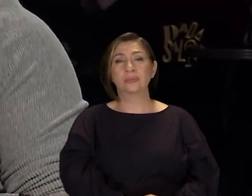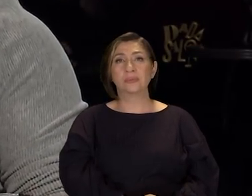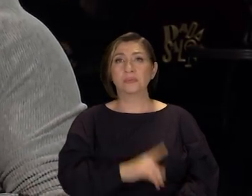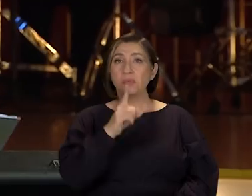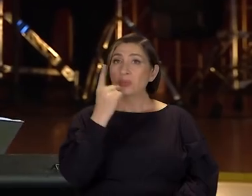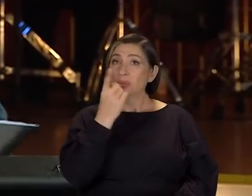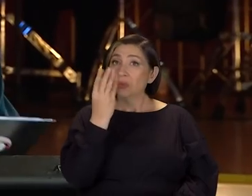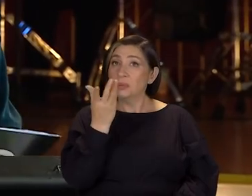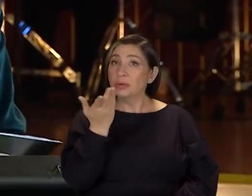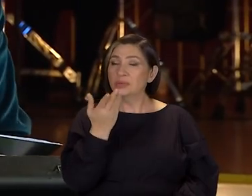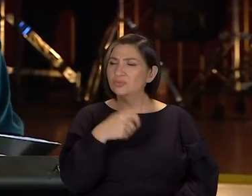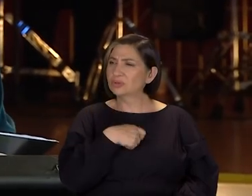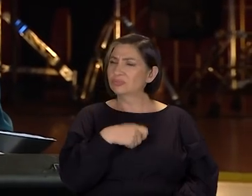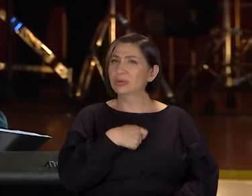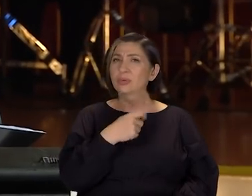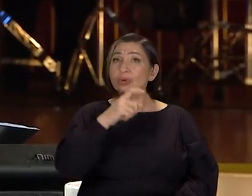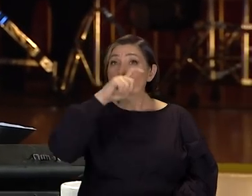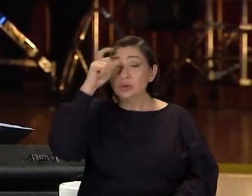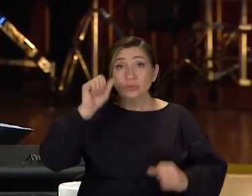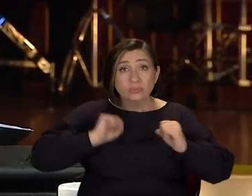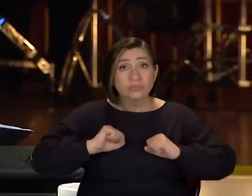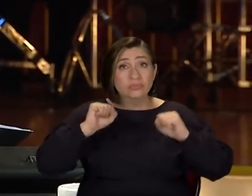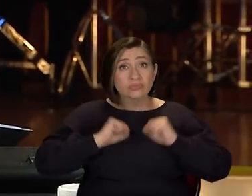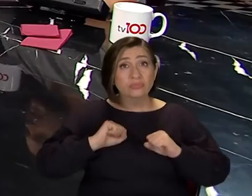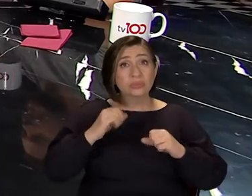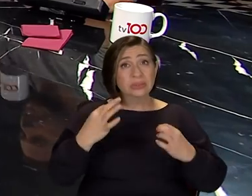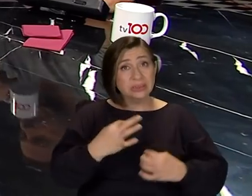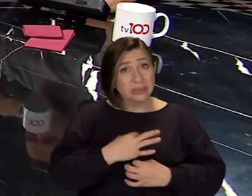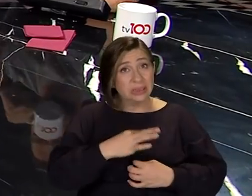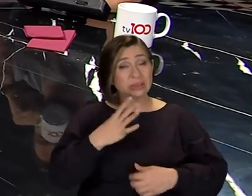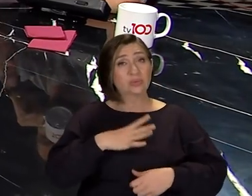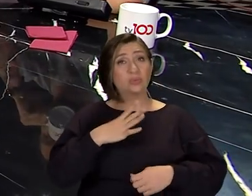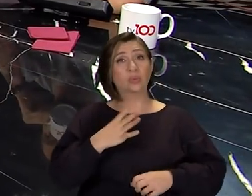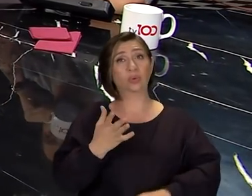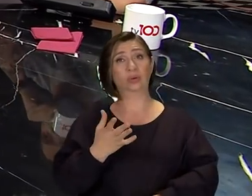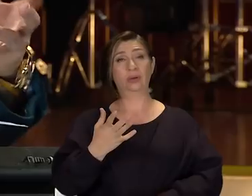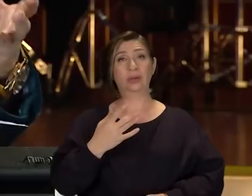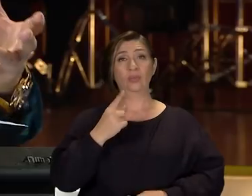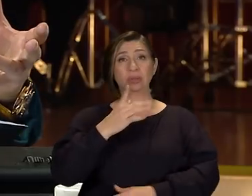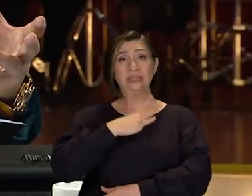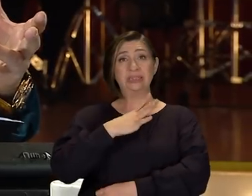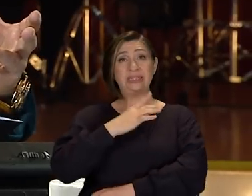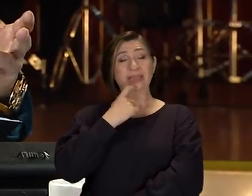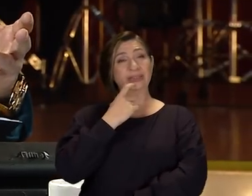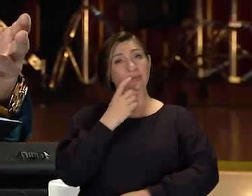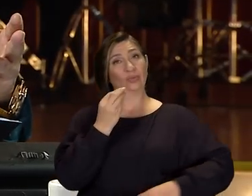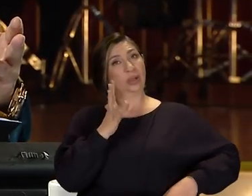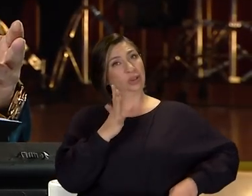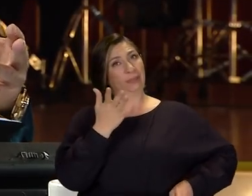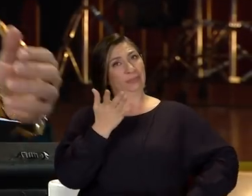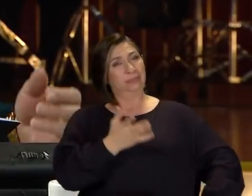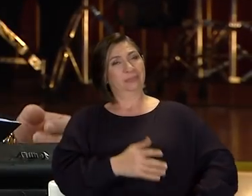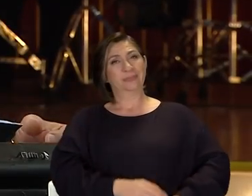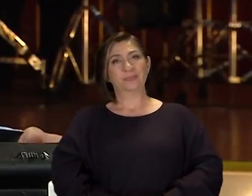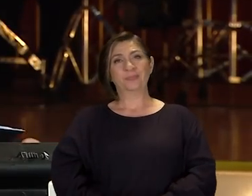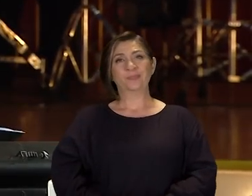şey olabilir mi? Yani ne saçma bir şey ya. Bütün yaz çalıştım abi. Saygı istiyor insan biraz. Ama evet, ama bunları istediğin yaşların da çok acayip. Ya